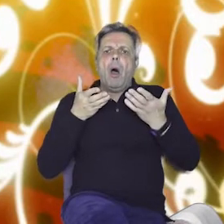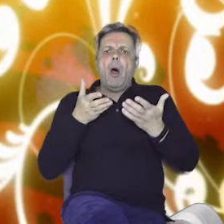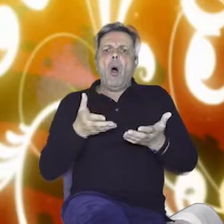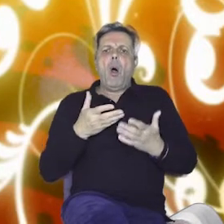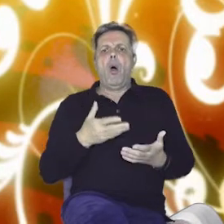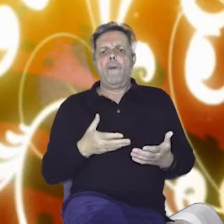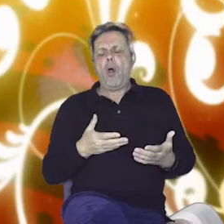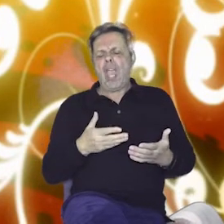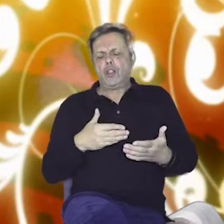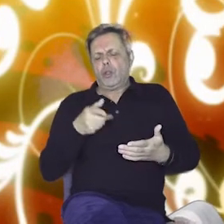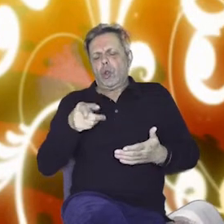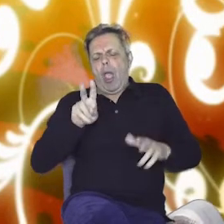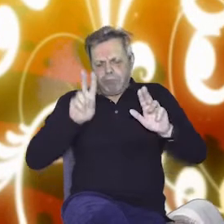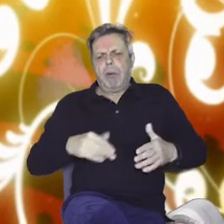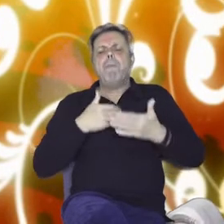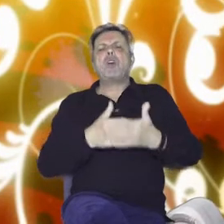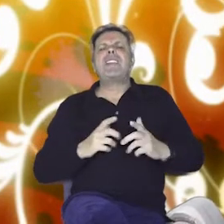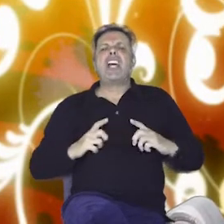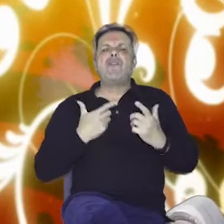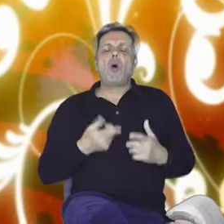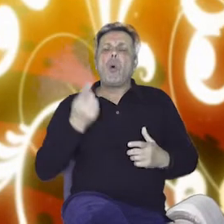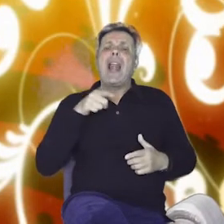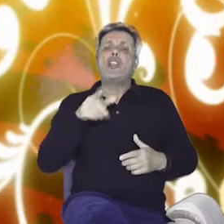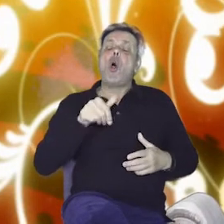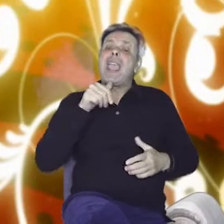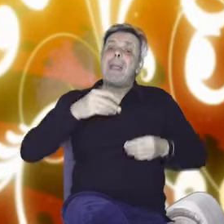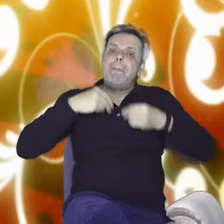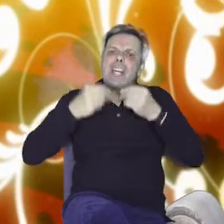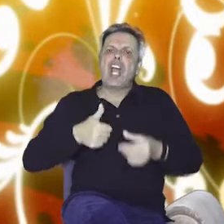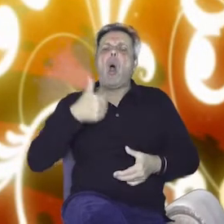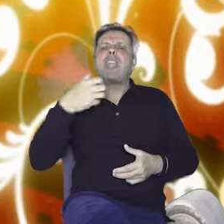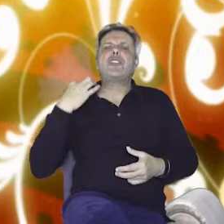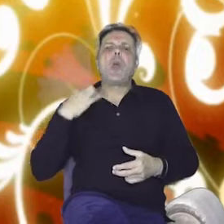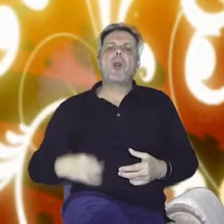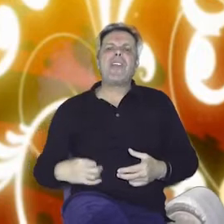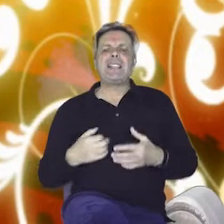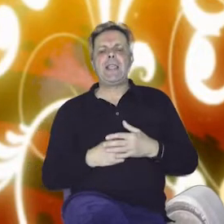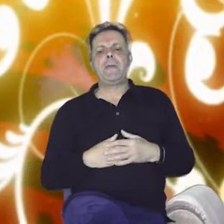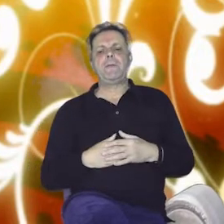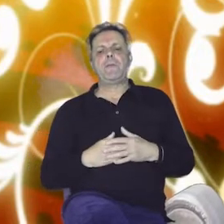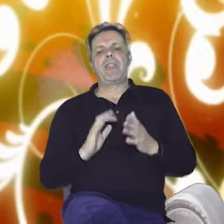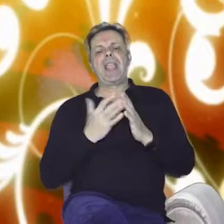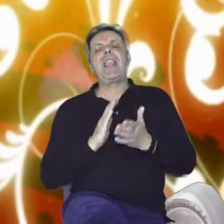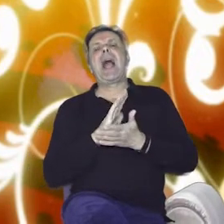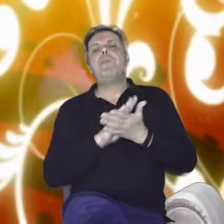posveta je to životu, ali je to i priča o jednoj profesiji. Knjiga počinje